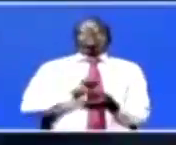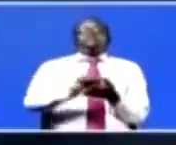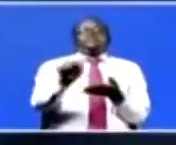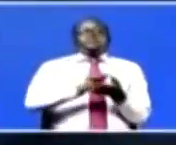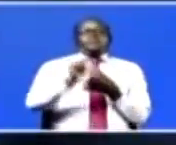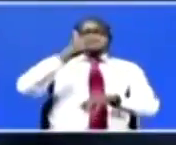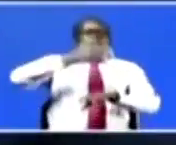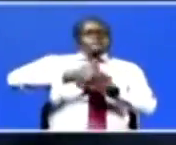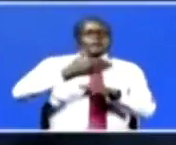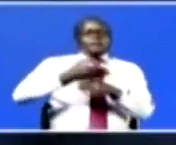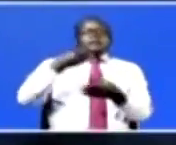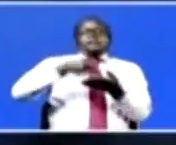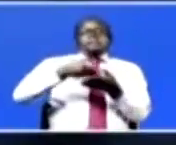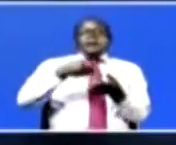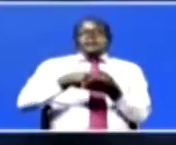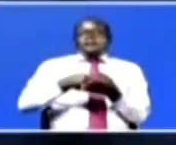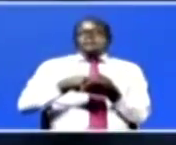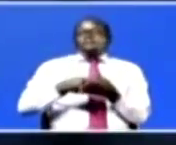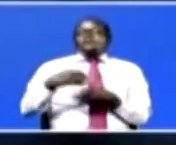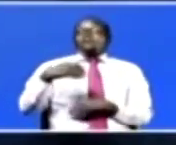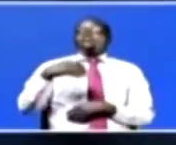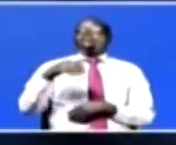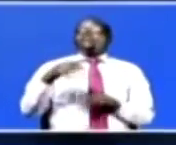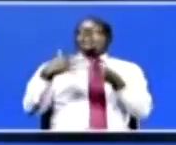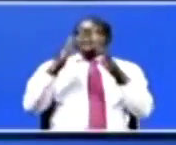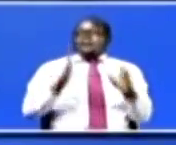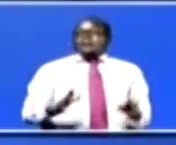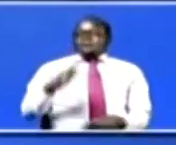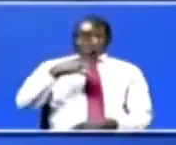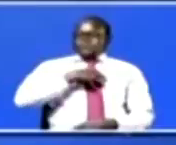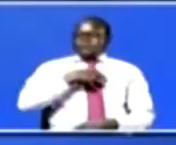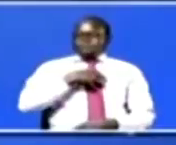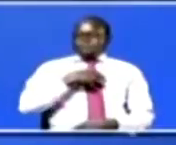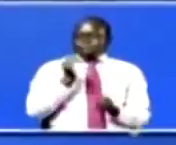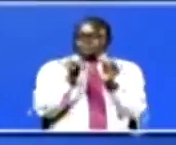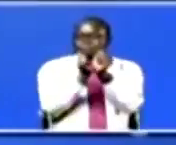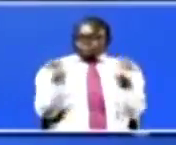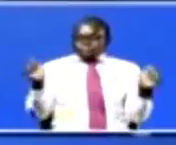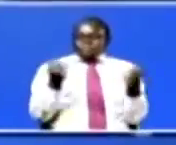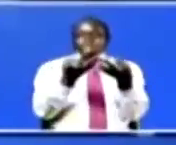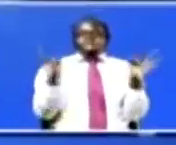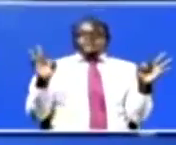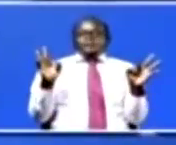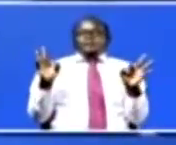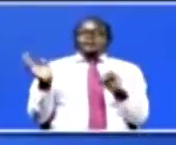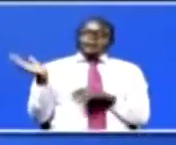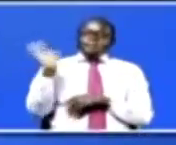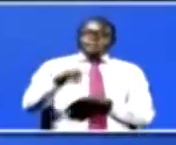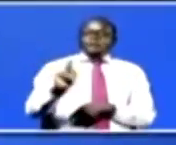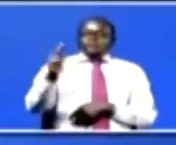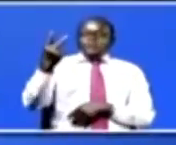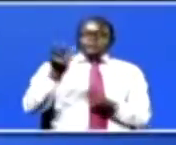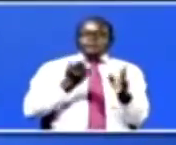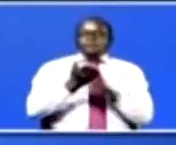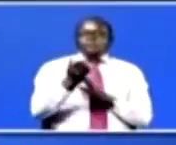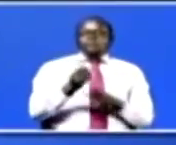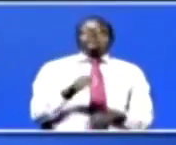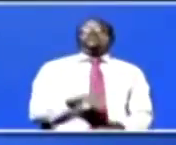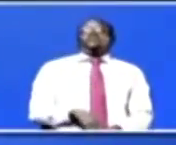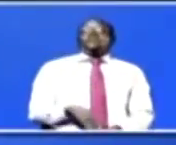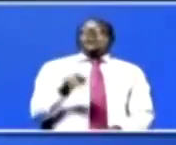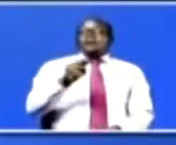kutoka kwa raia wa Marekani ambao waliostaafu, aliachiliwa mapema hii leo na akarejea humu nchini kupitia kivuko cha mpakani cha